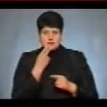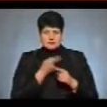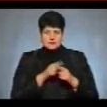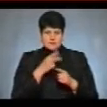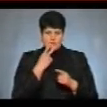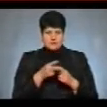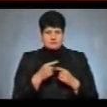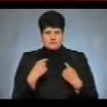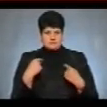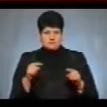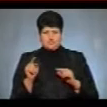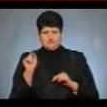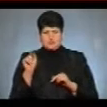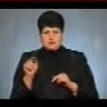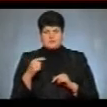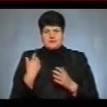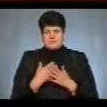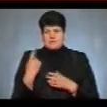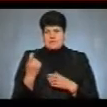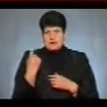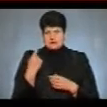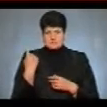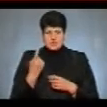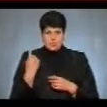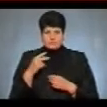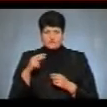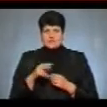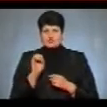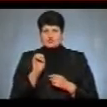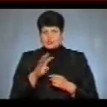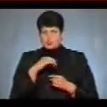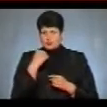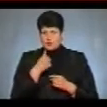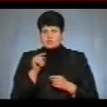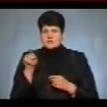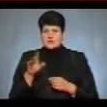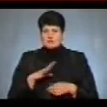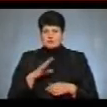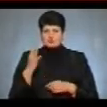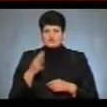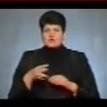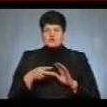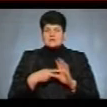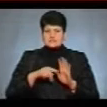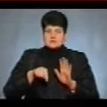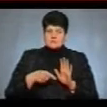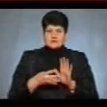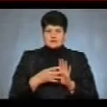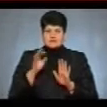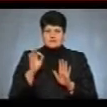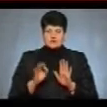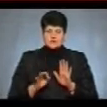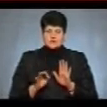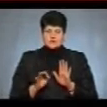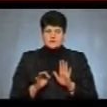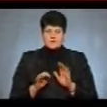процес там. Ну, наприклад, от Харківська область. В 2014 році там була явка 47,9% значить,